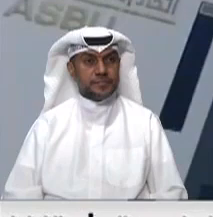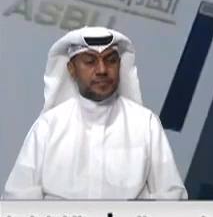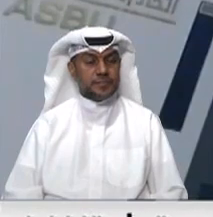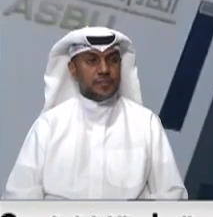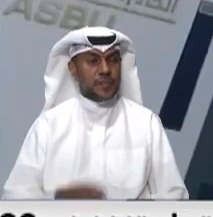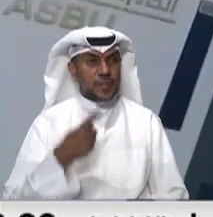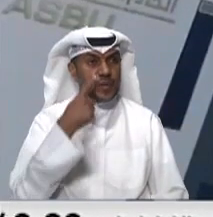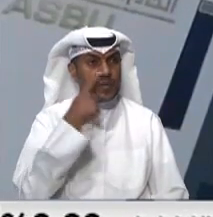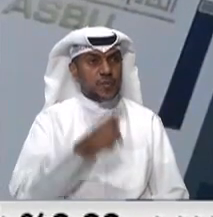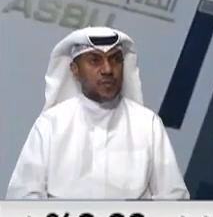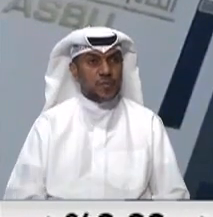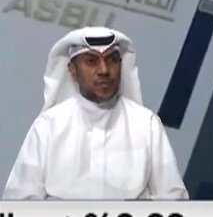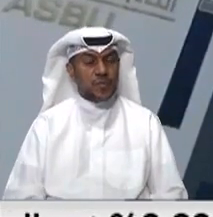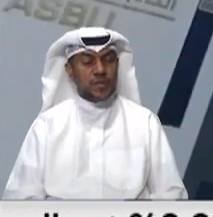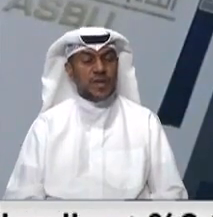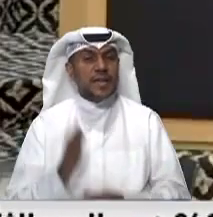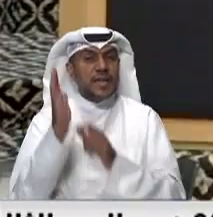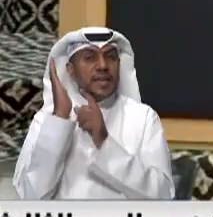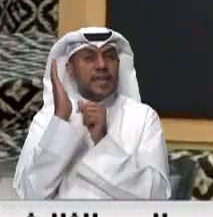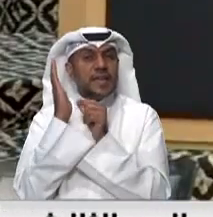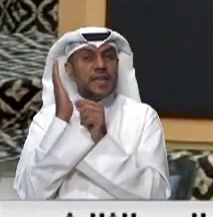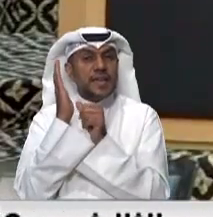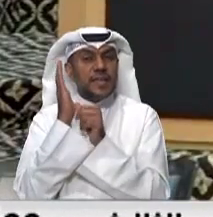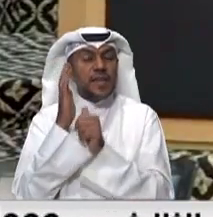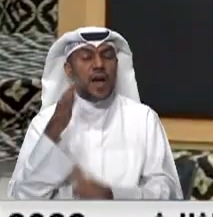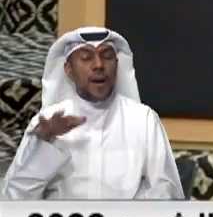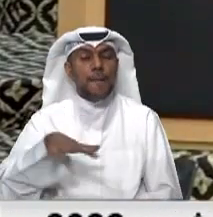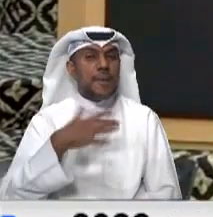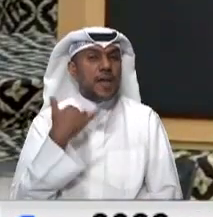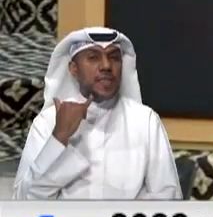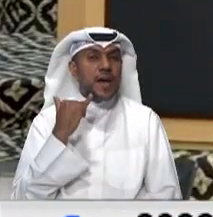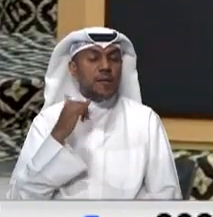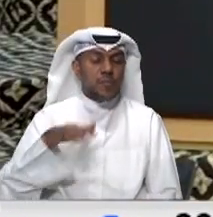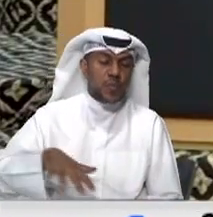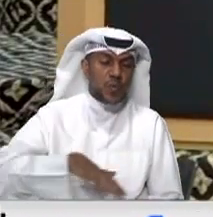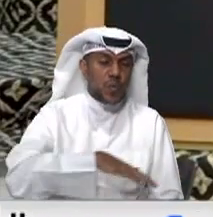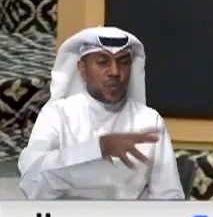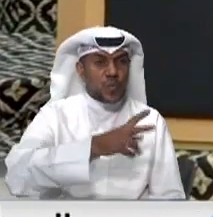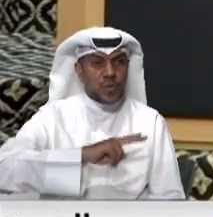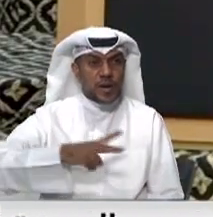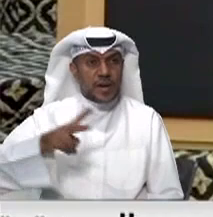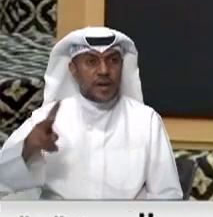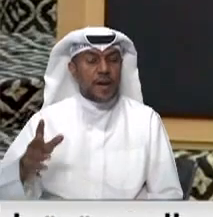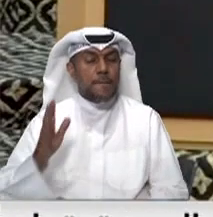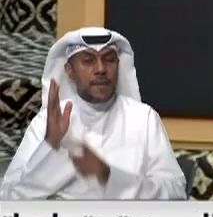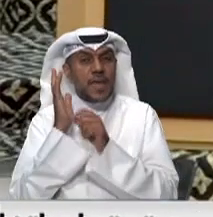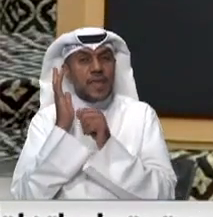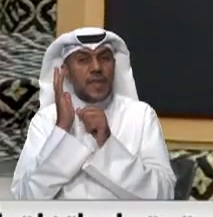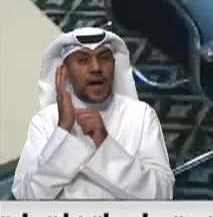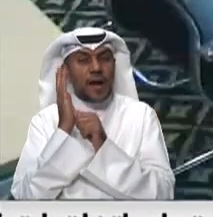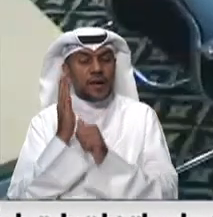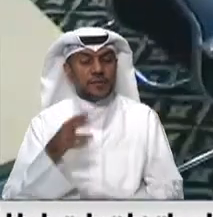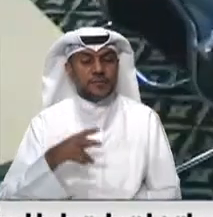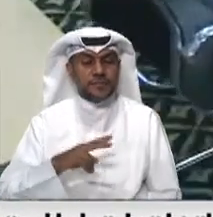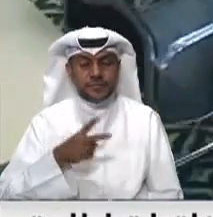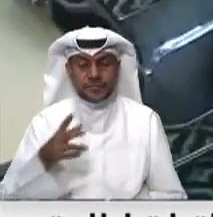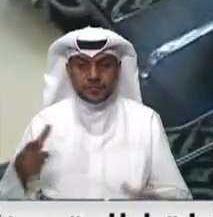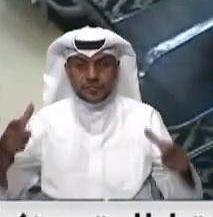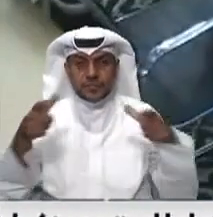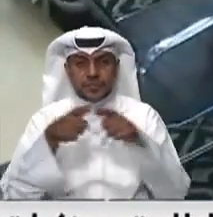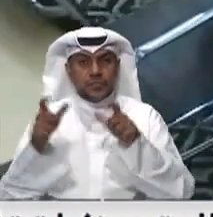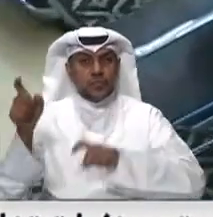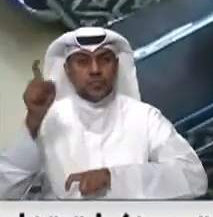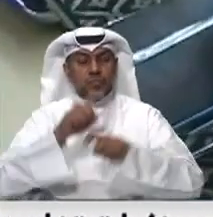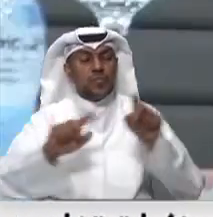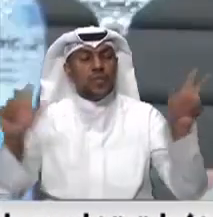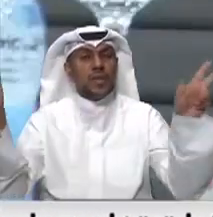رحاب اتحاد إذاعات الدول العربية بالعاصمة تونس، انتظمت فعاليات الدورة الثانية للجنة الدائمة